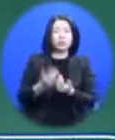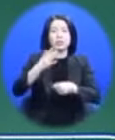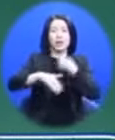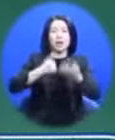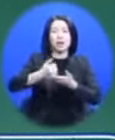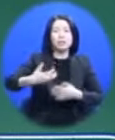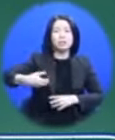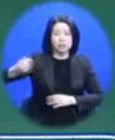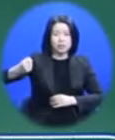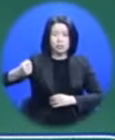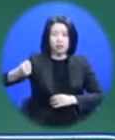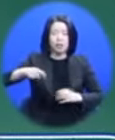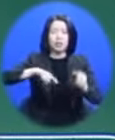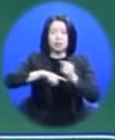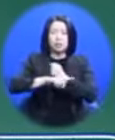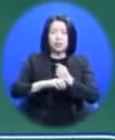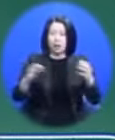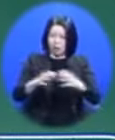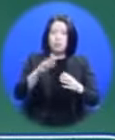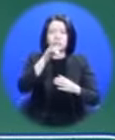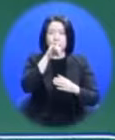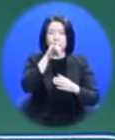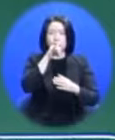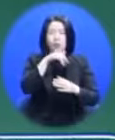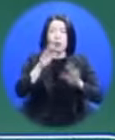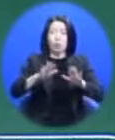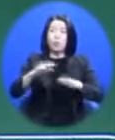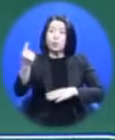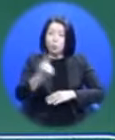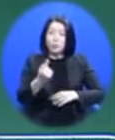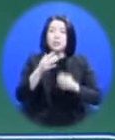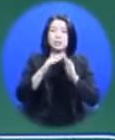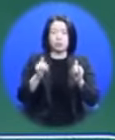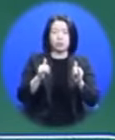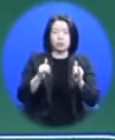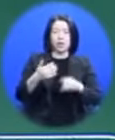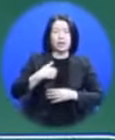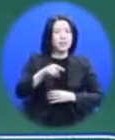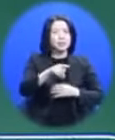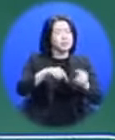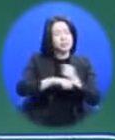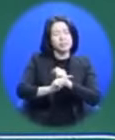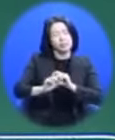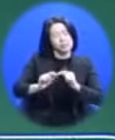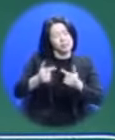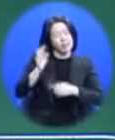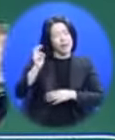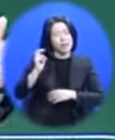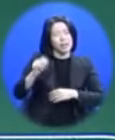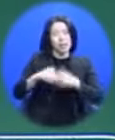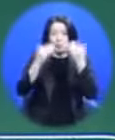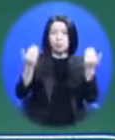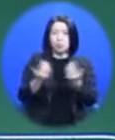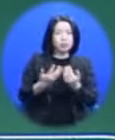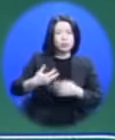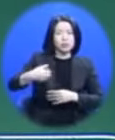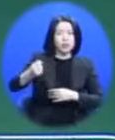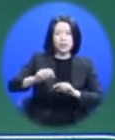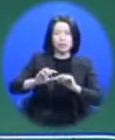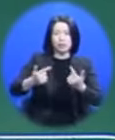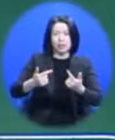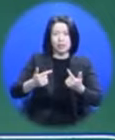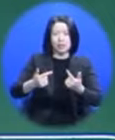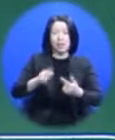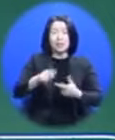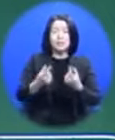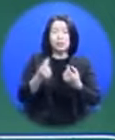그런 뜻이 있는 거예요. 혹 오늘 여기 오신 분 중에 나는 그런 뜻까지는 아닌데 내 모든 게 하나님 것은 아닌데 이런